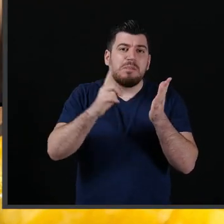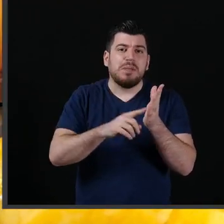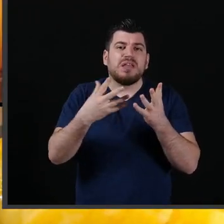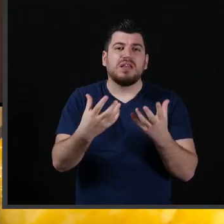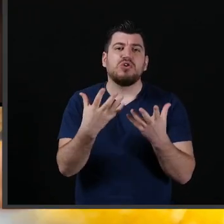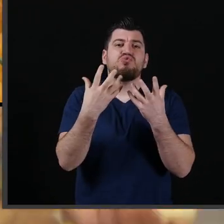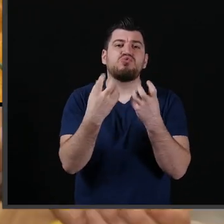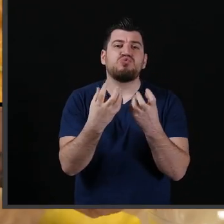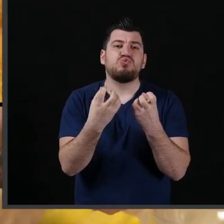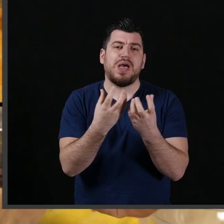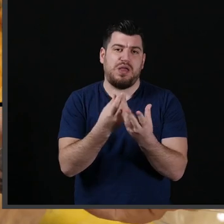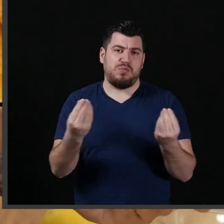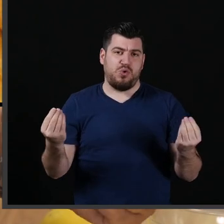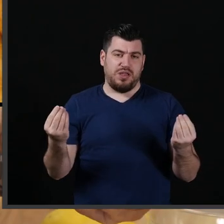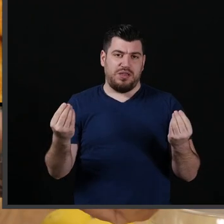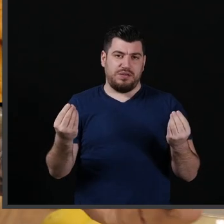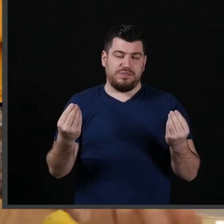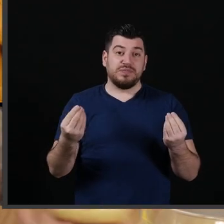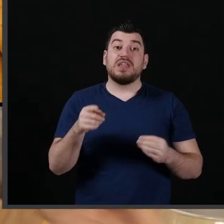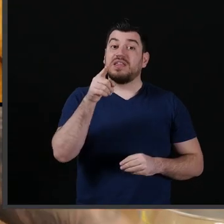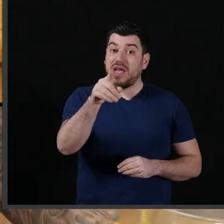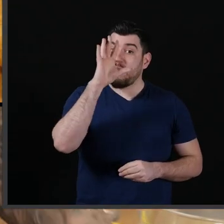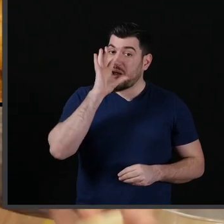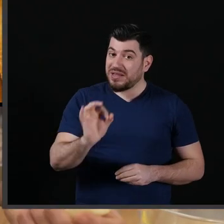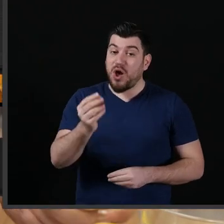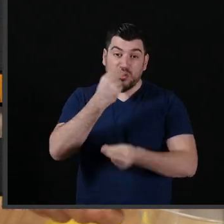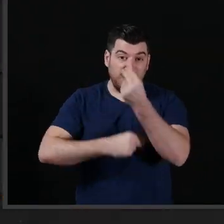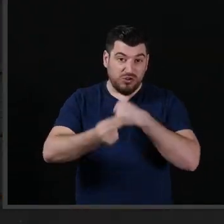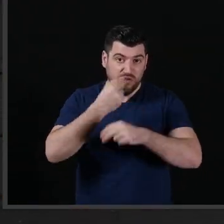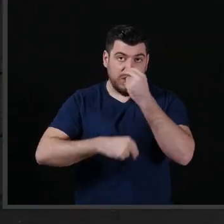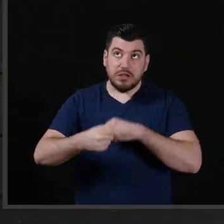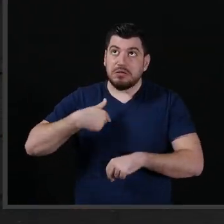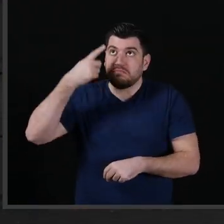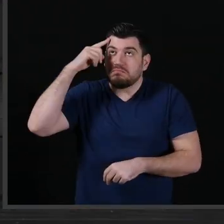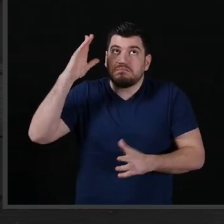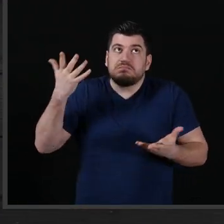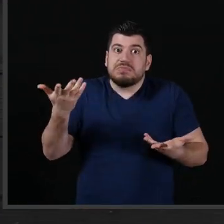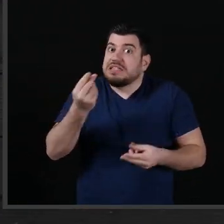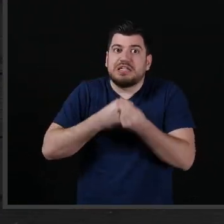φράτες, τόσο λεμονένιες, που πραγματικά αυτό που θα τρώτε δεν θα ξέρετε τι είναι.